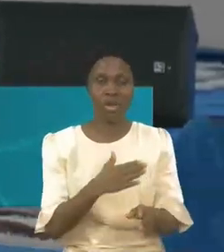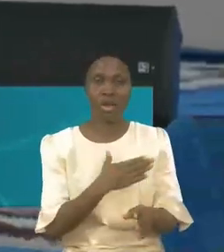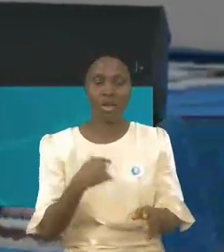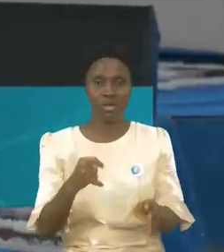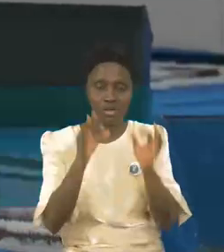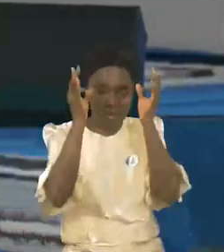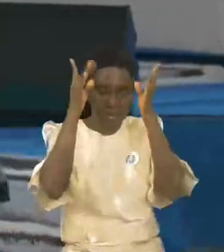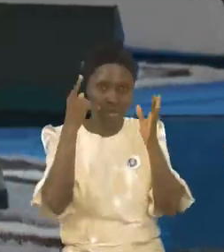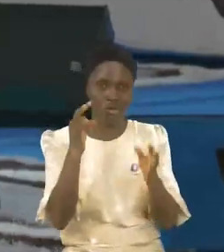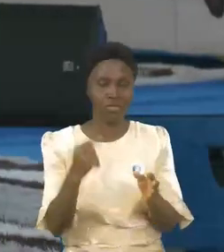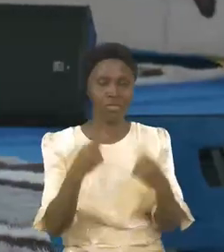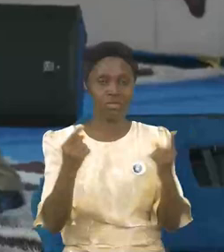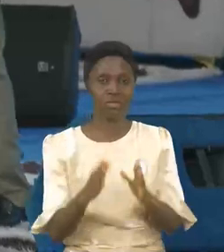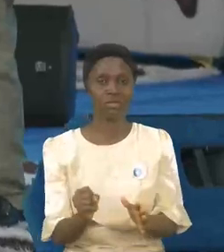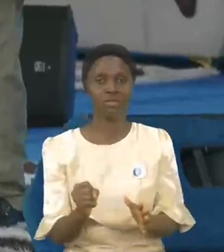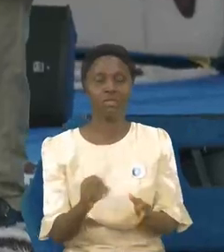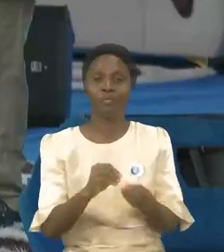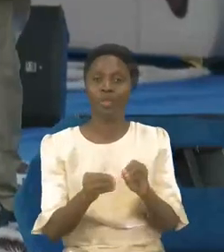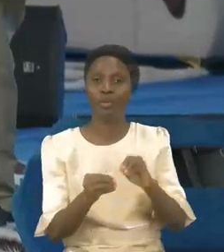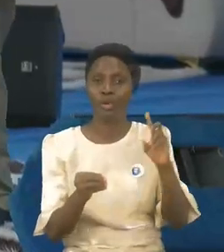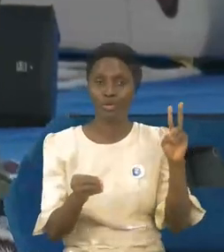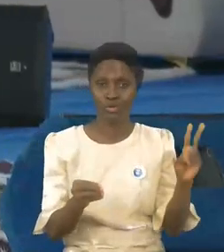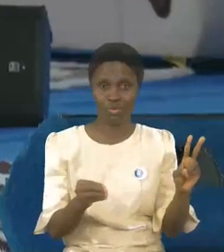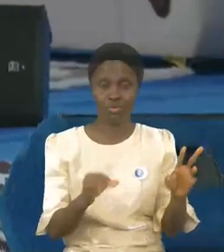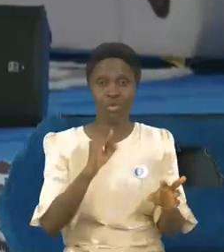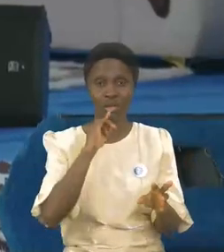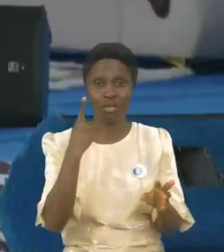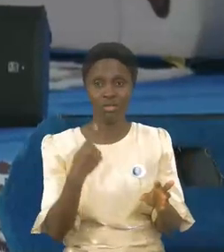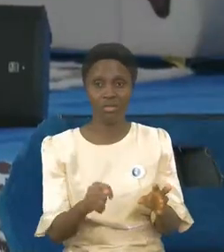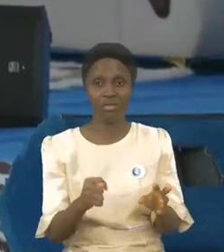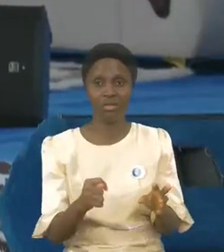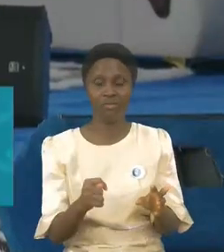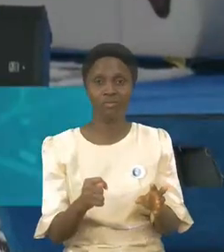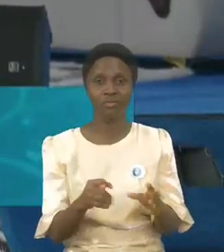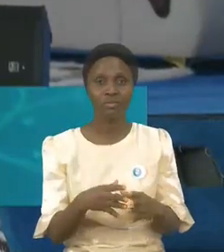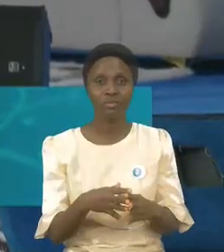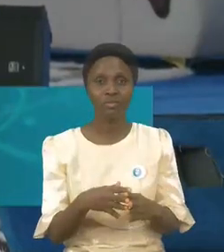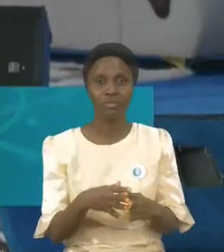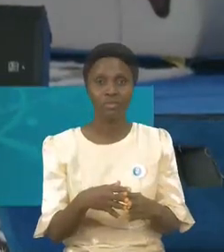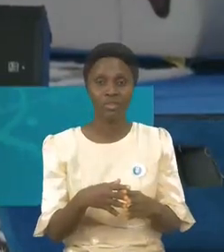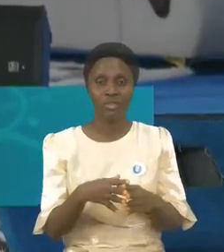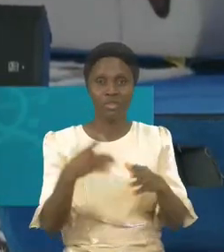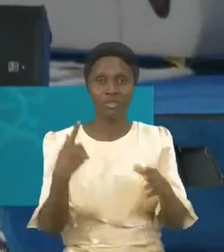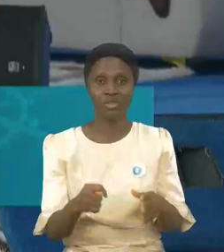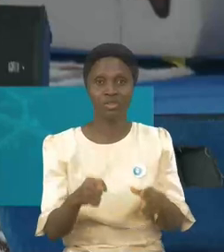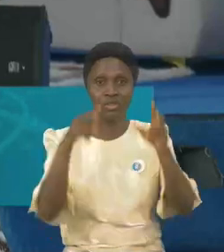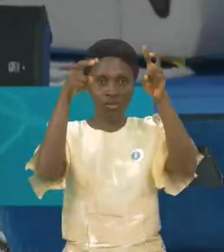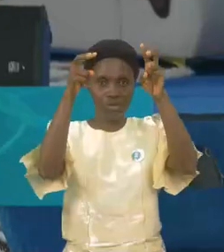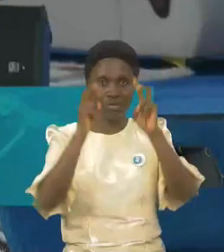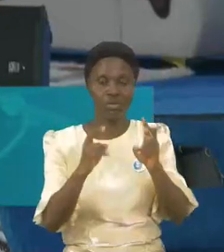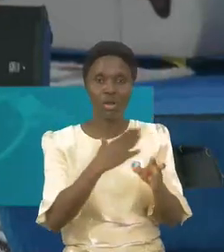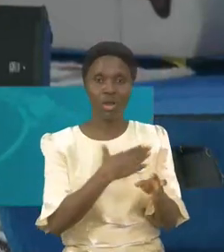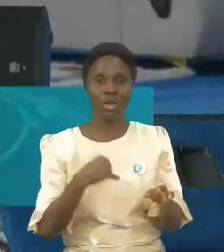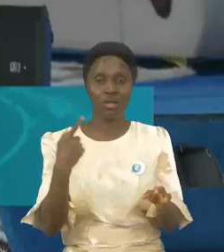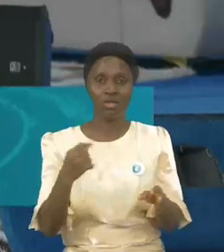La tyrannie et l'horreur des impies. Deux, nous allons voir le trône et